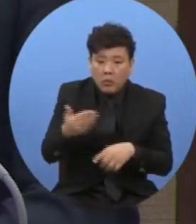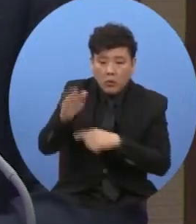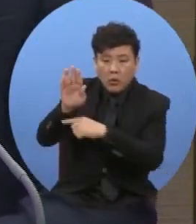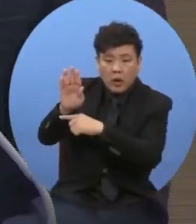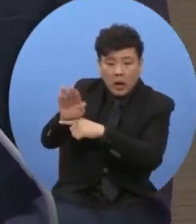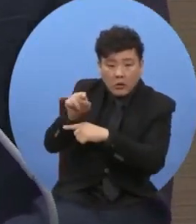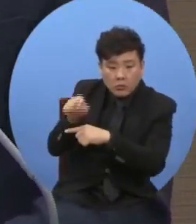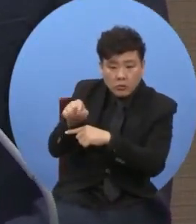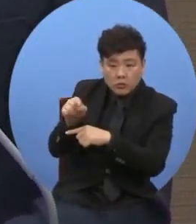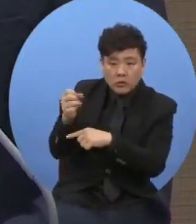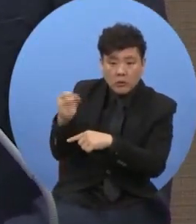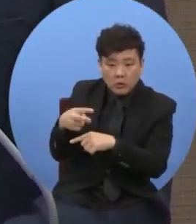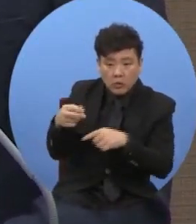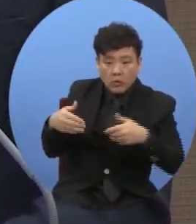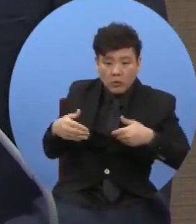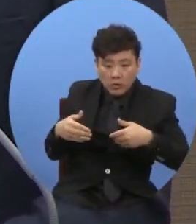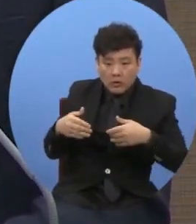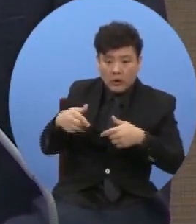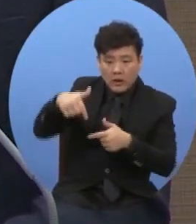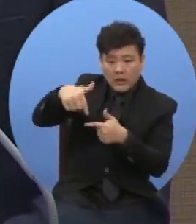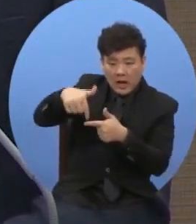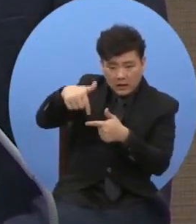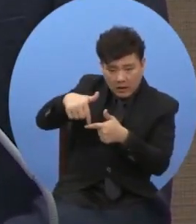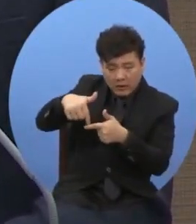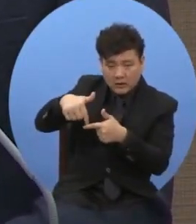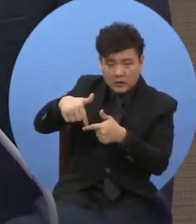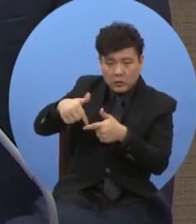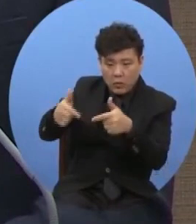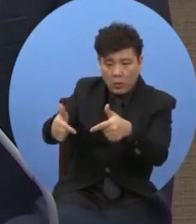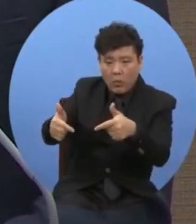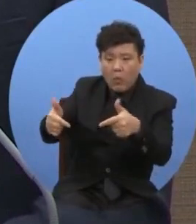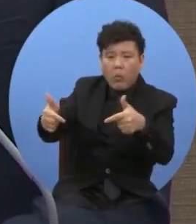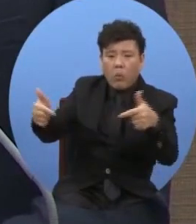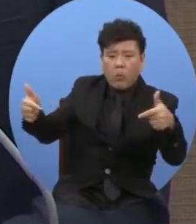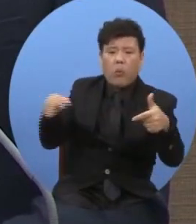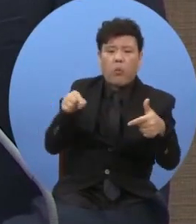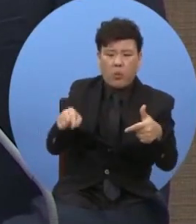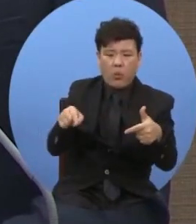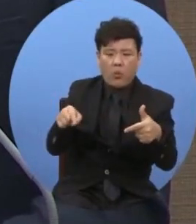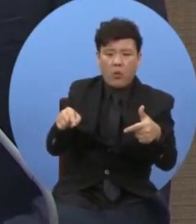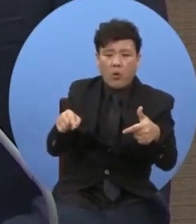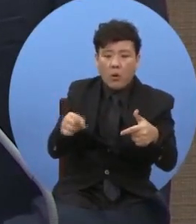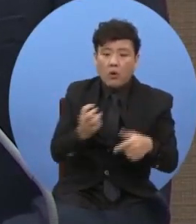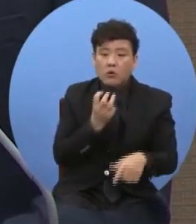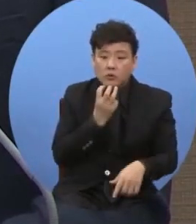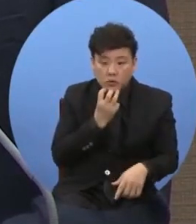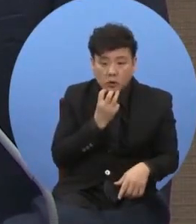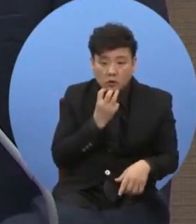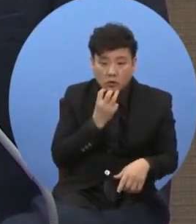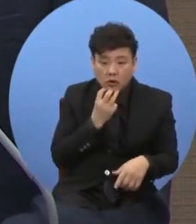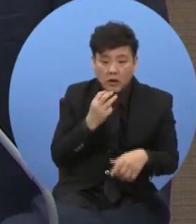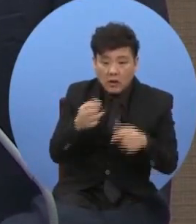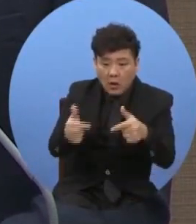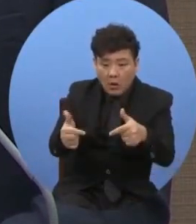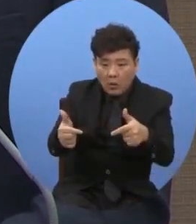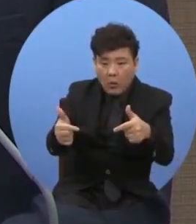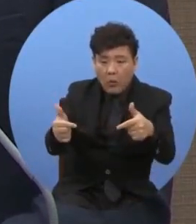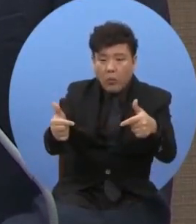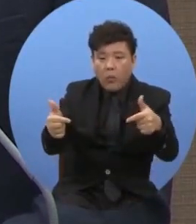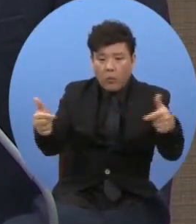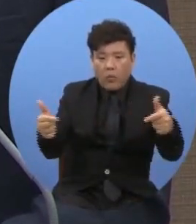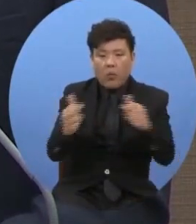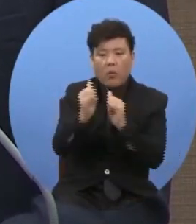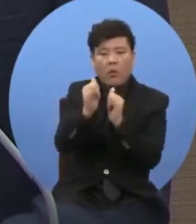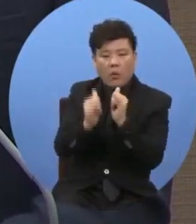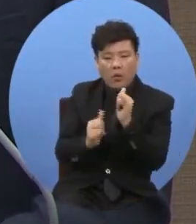또 필요한 때가 돼서 강남까지 이렇게 확장이 되어오던 확장의 역사입니다. 이거를 무슨 뭐